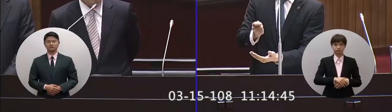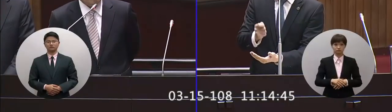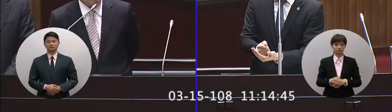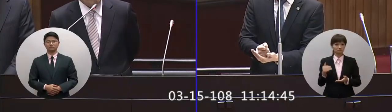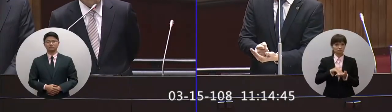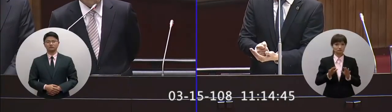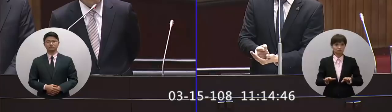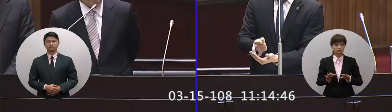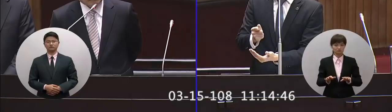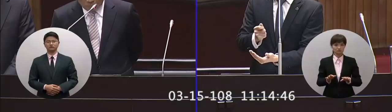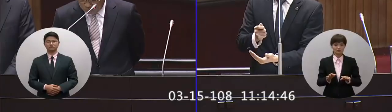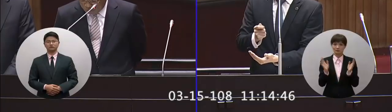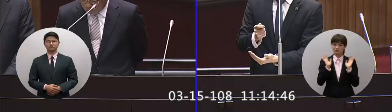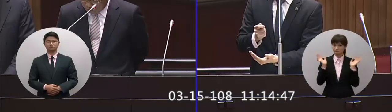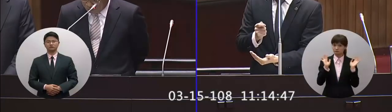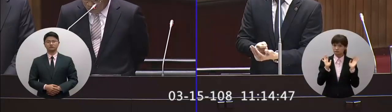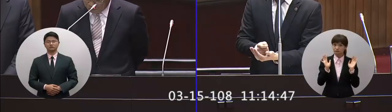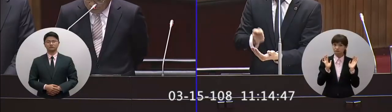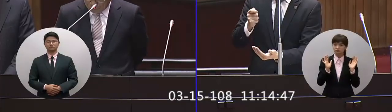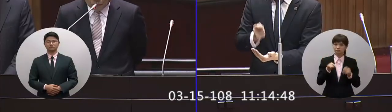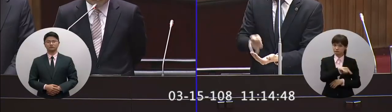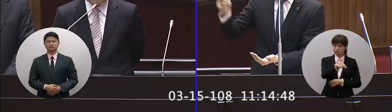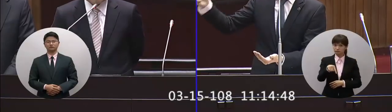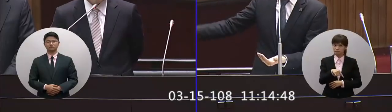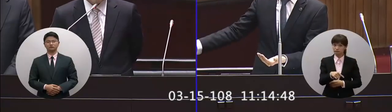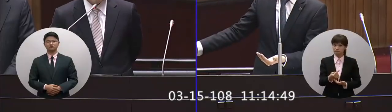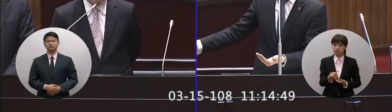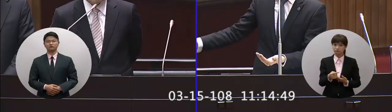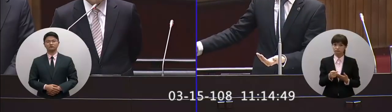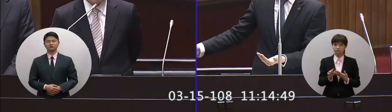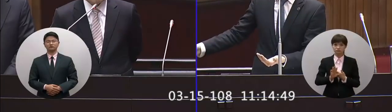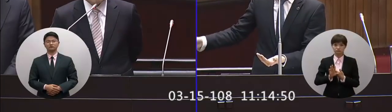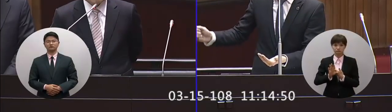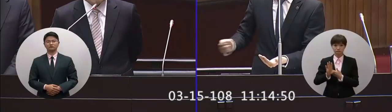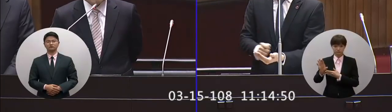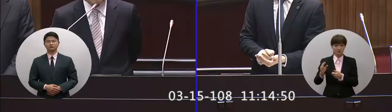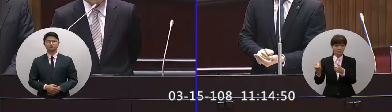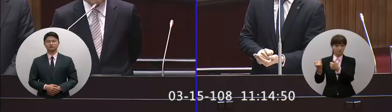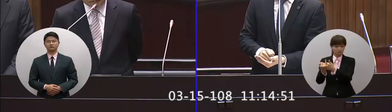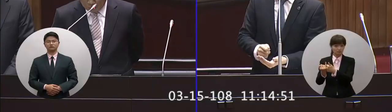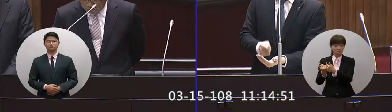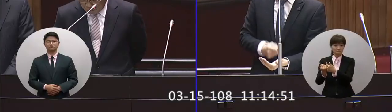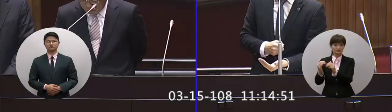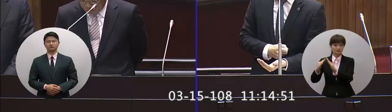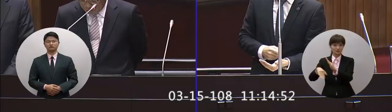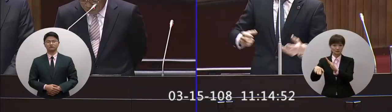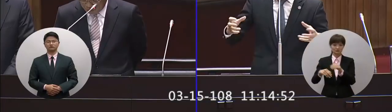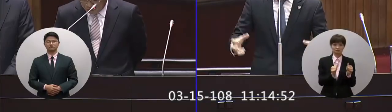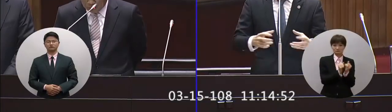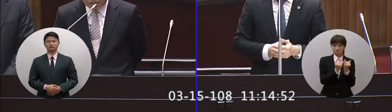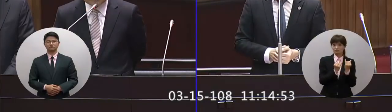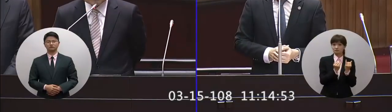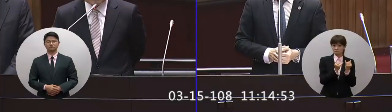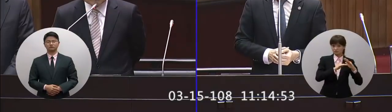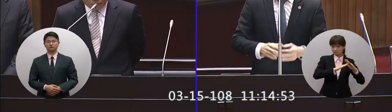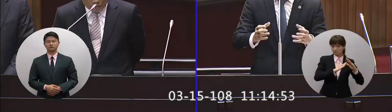持吼，即个囡仔有啥物款呢？即个需要甲其他异性家庭同款的关系、关系，互